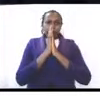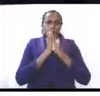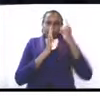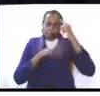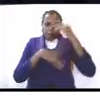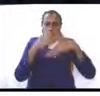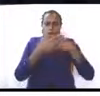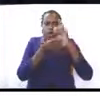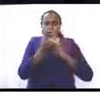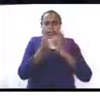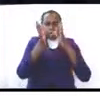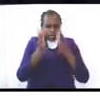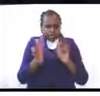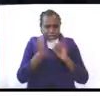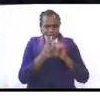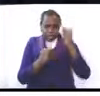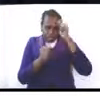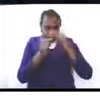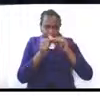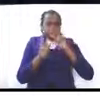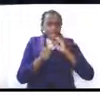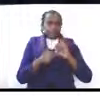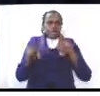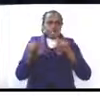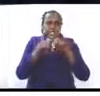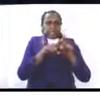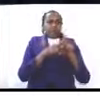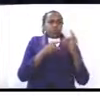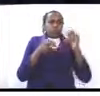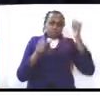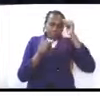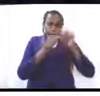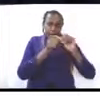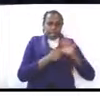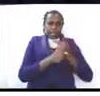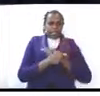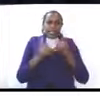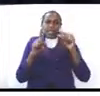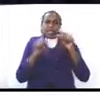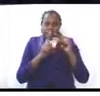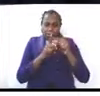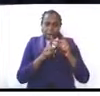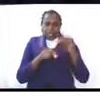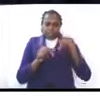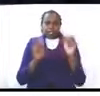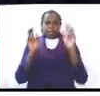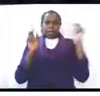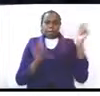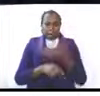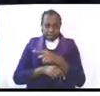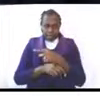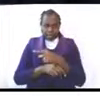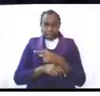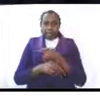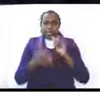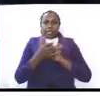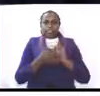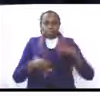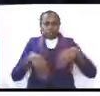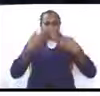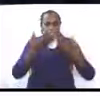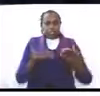wote. Ukawakumbusha Mungu kama vile umekuwa ukitukumbusha kwa neno la mwezi huu kwamba